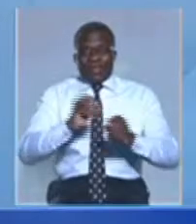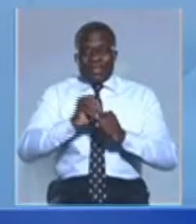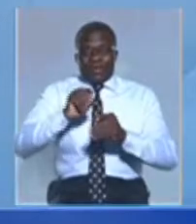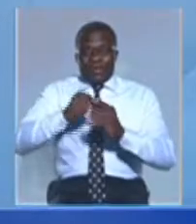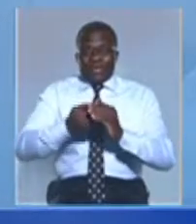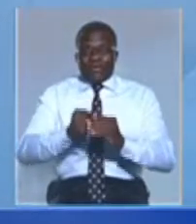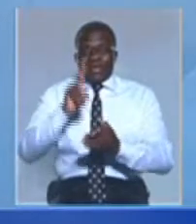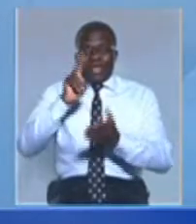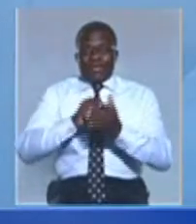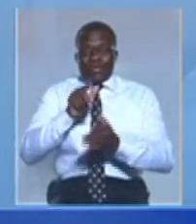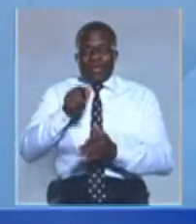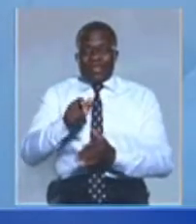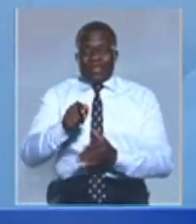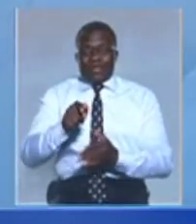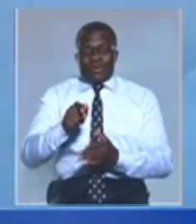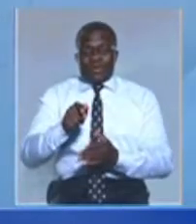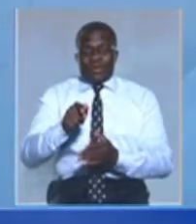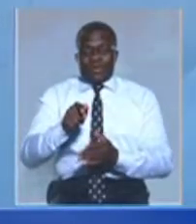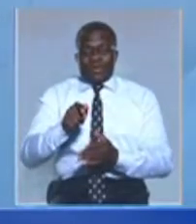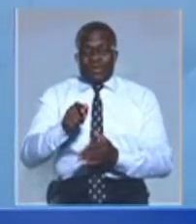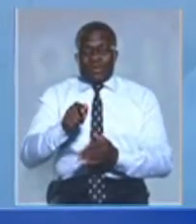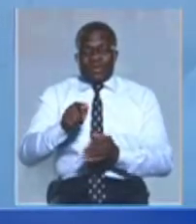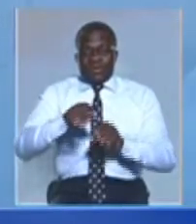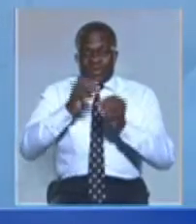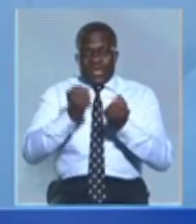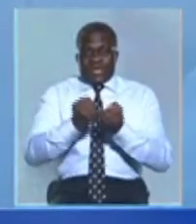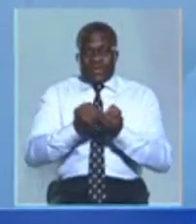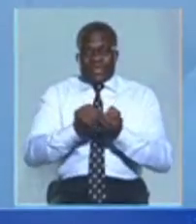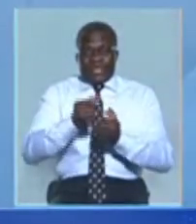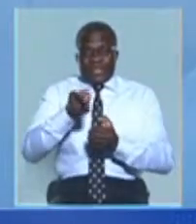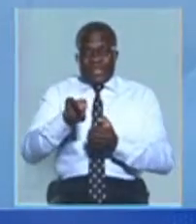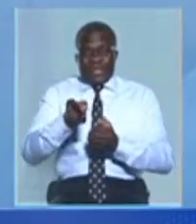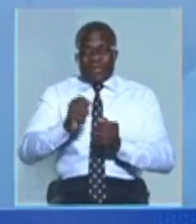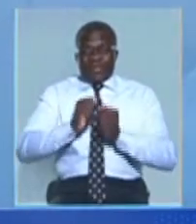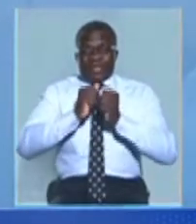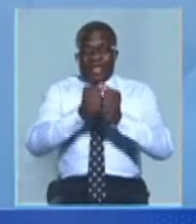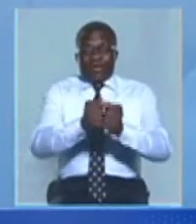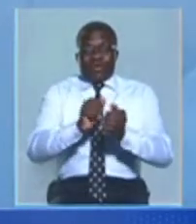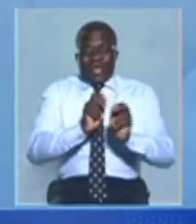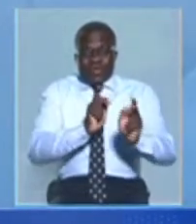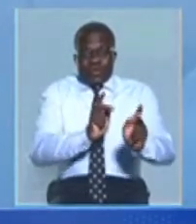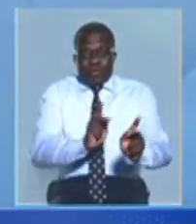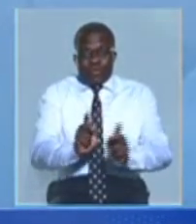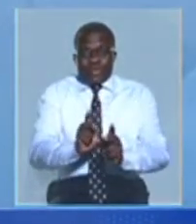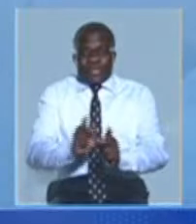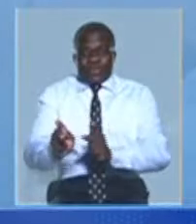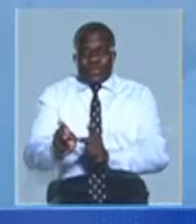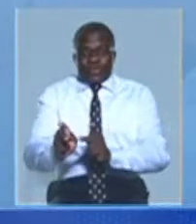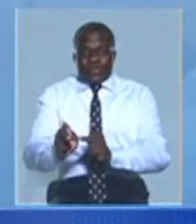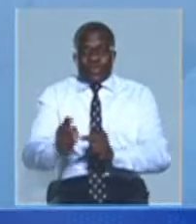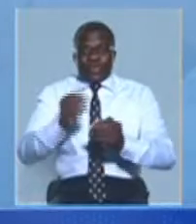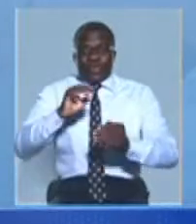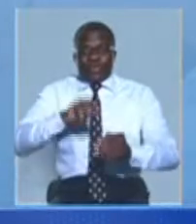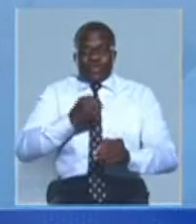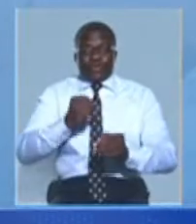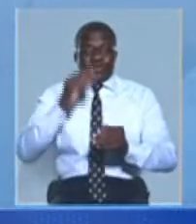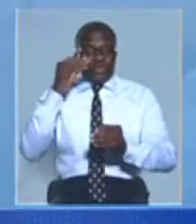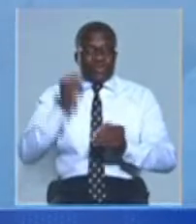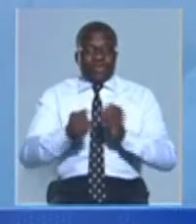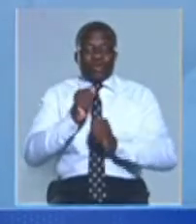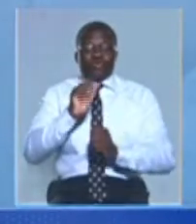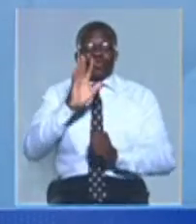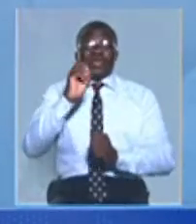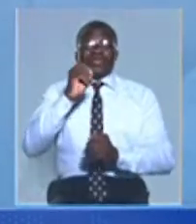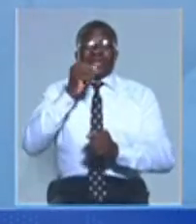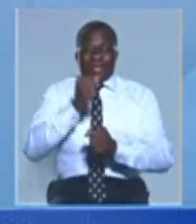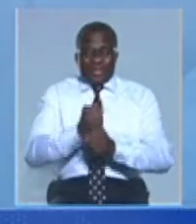démarré en 2021. La société Semaris, qui accompagne ce processus, jouit d'une expérience de plus de 50